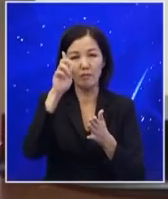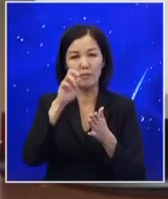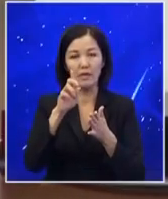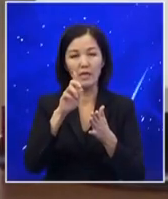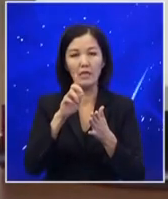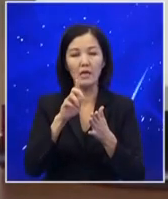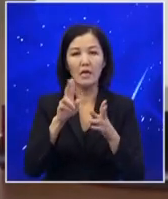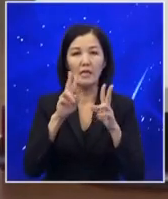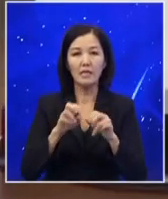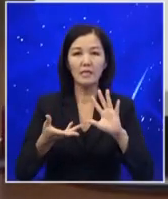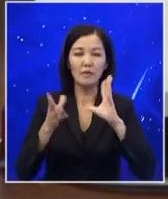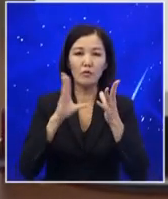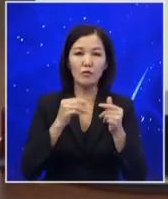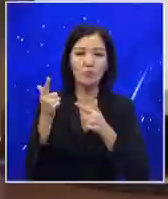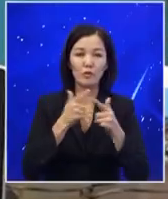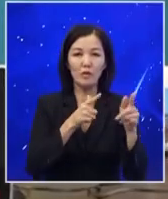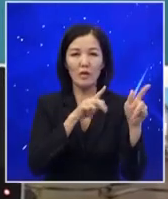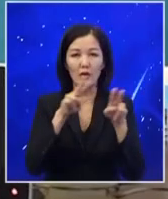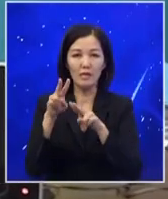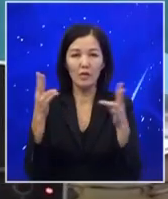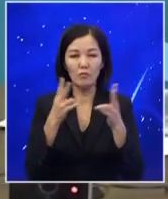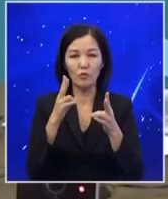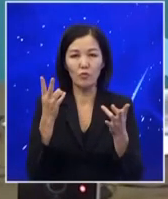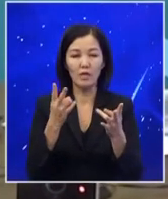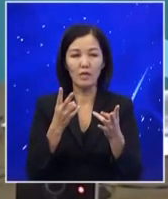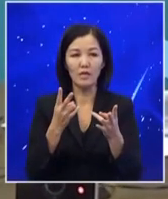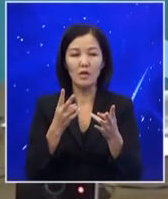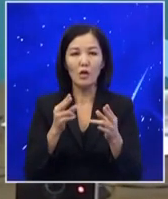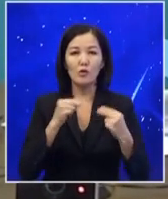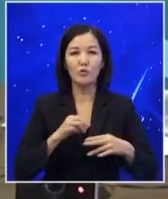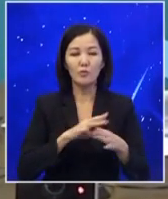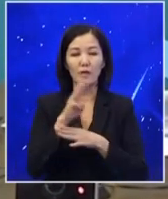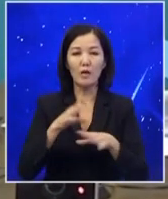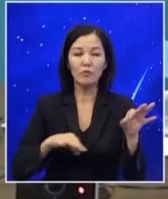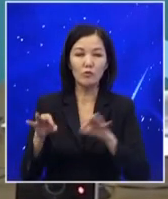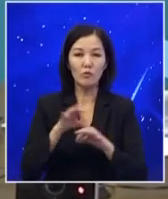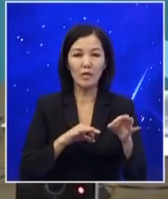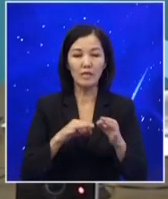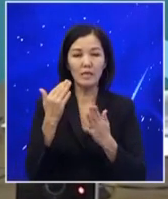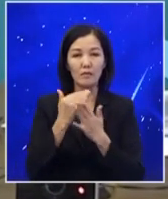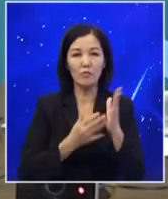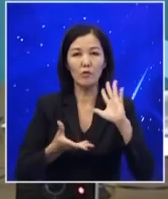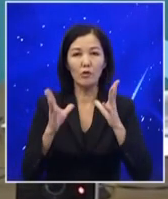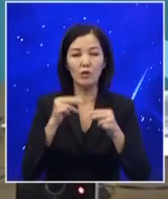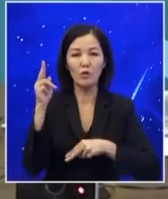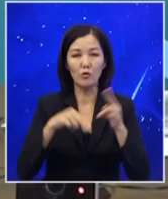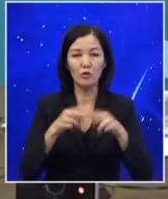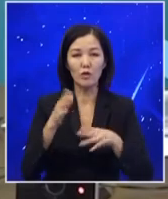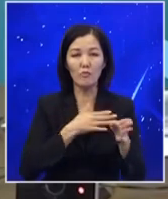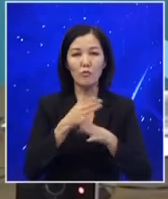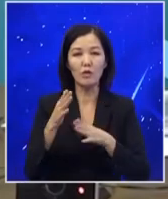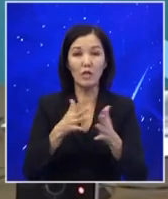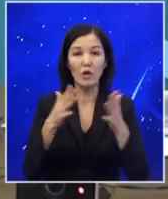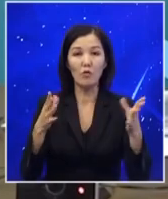сараптамадан уақытылы өтуін қадағалап отыруы керек. Жұмыспен қамту жол картасы бағдарламасы бойынша құрылысқа бөлінген